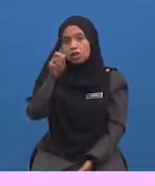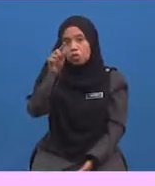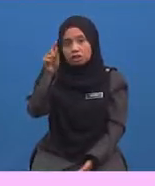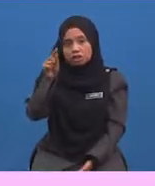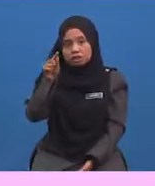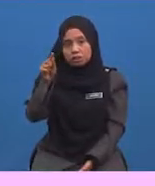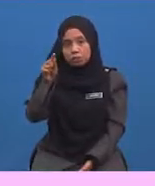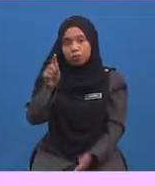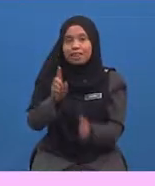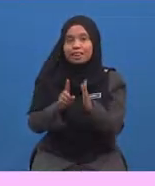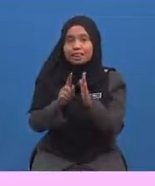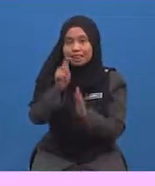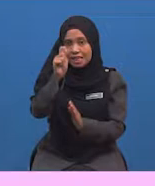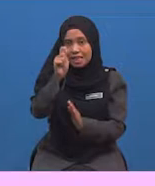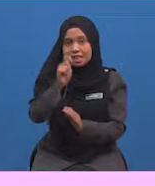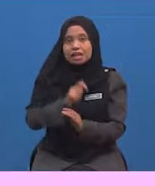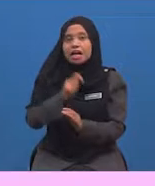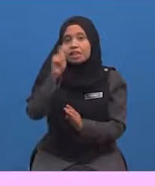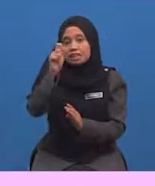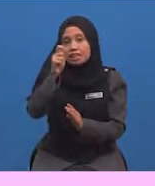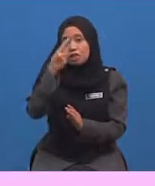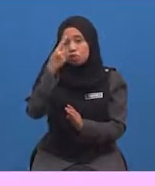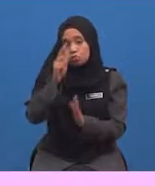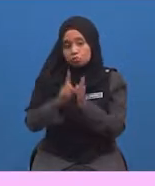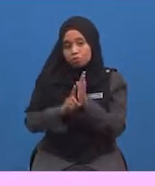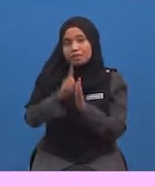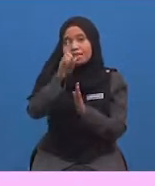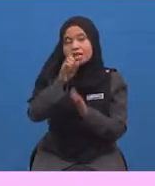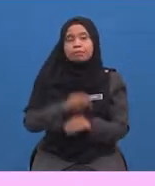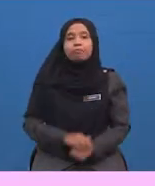J mewakili jejari, T mewakili tinggi.